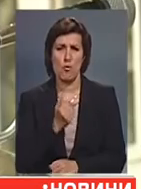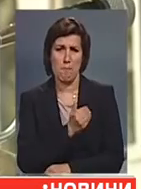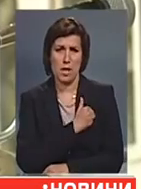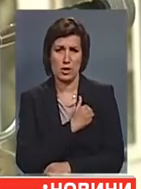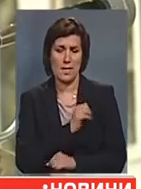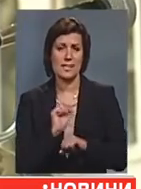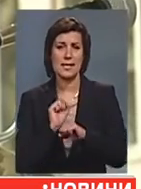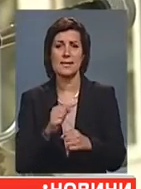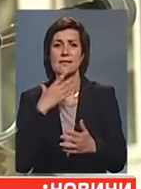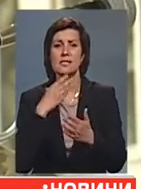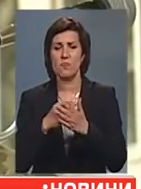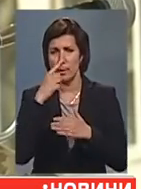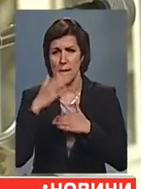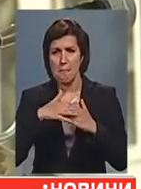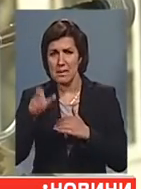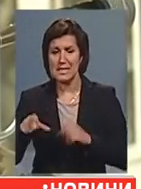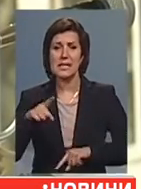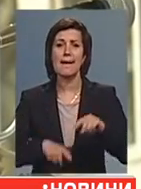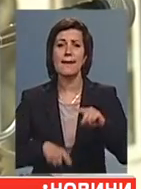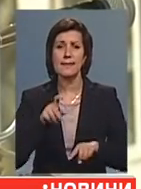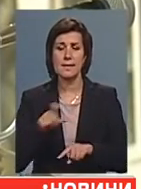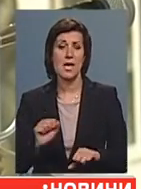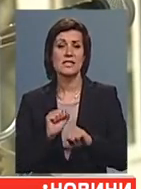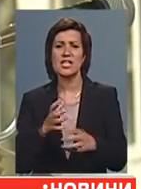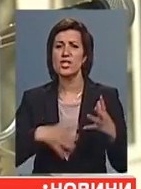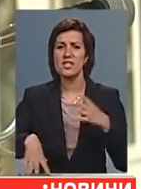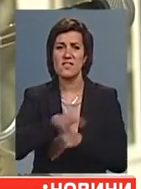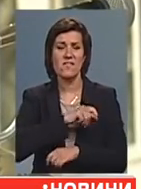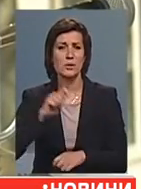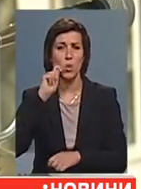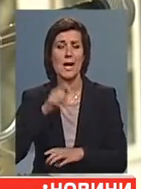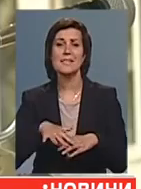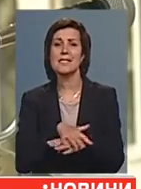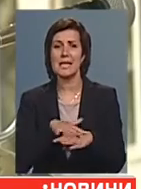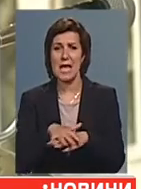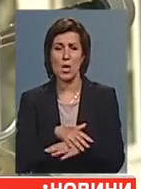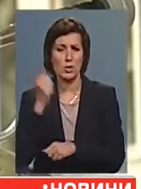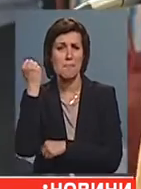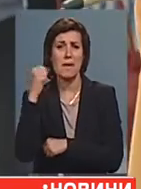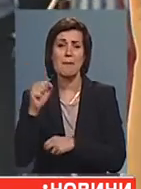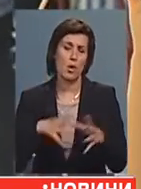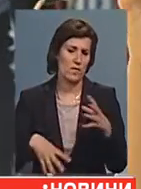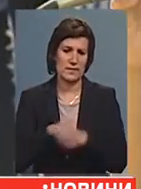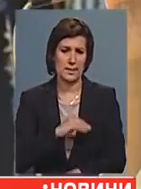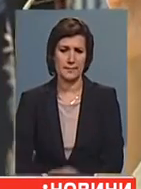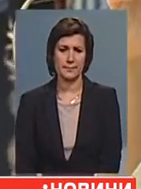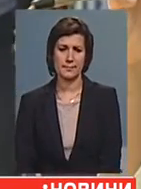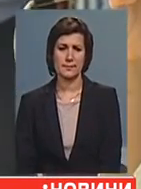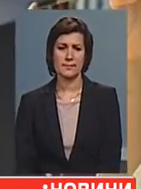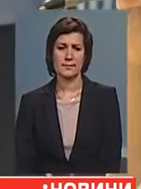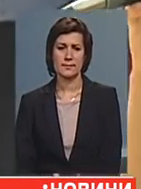бажання захистити своїх близьких, своїх рідних, захистити весь український народ – перемогло все.